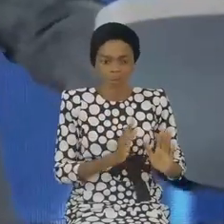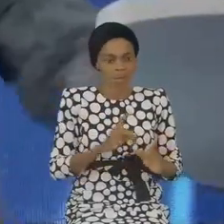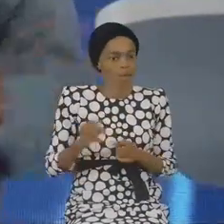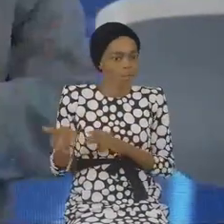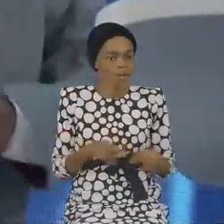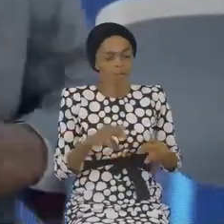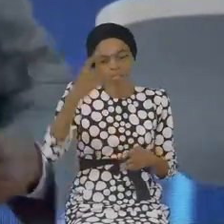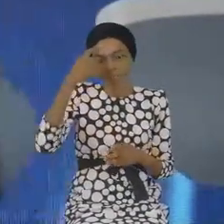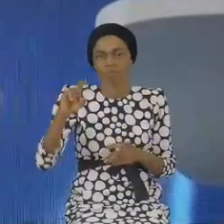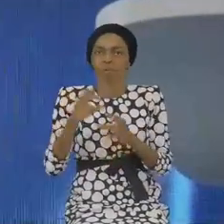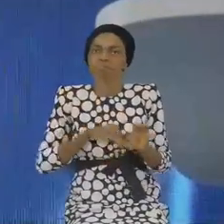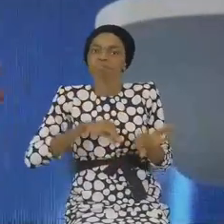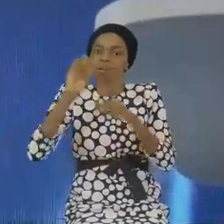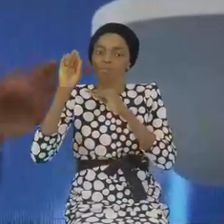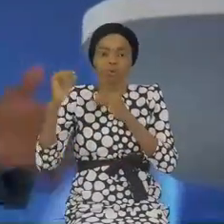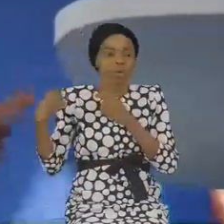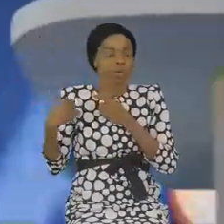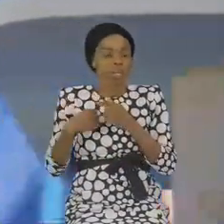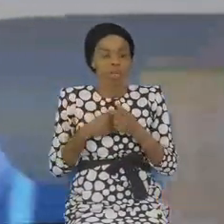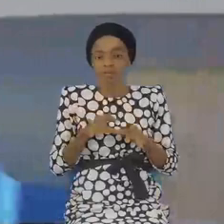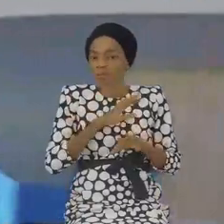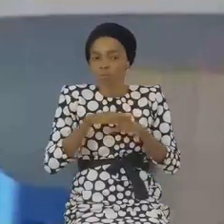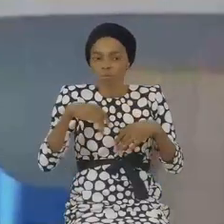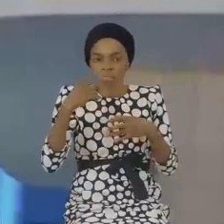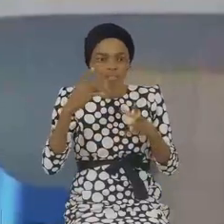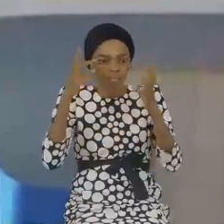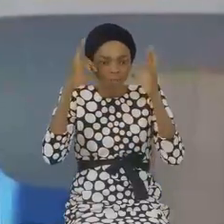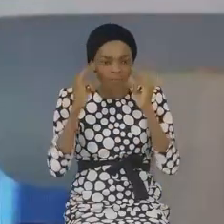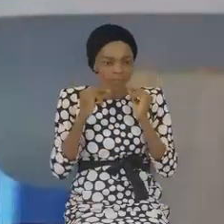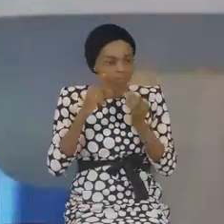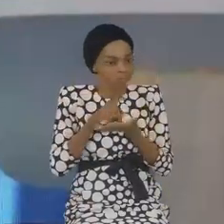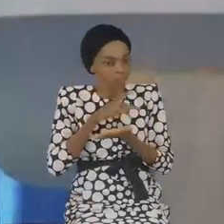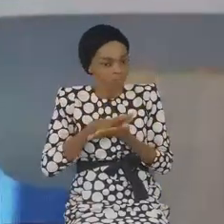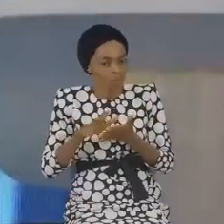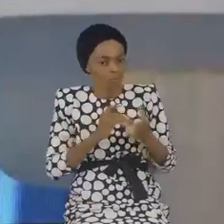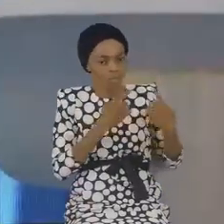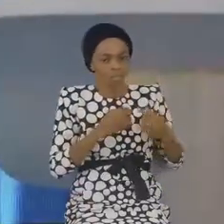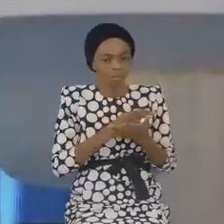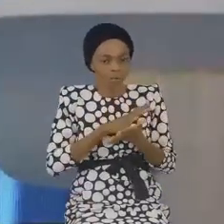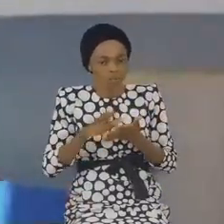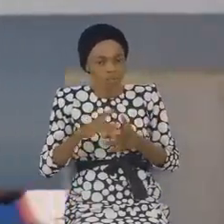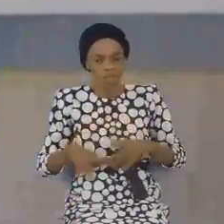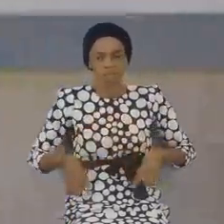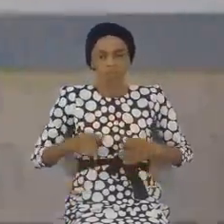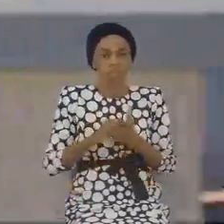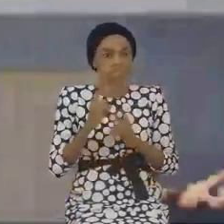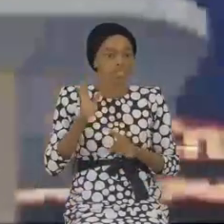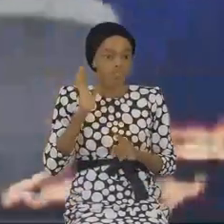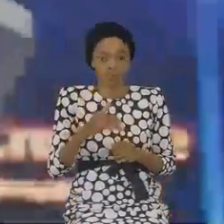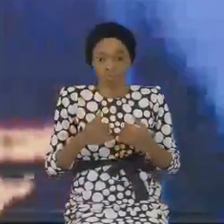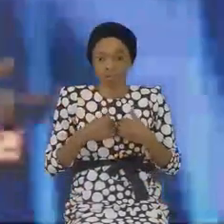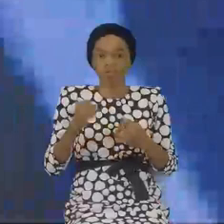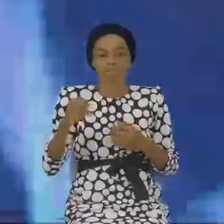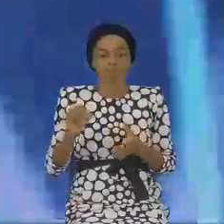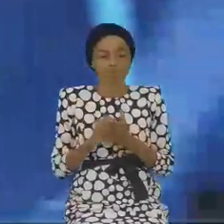prêts? Si nous ne leur montrons pas les expériences chrétiennes, la pureté de cœur, la sainteté de cœur, de vie qu'ils doivent avoir afin d'être prêts pour